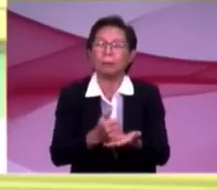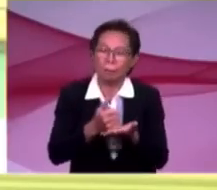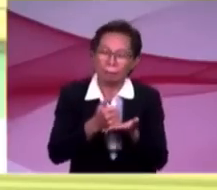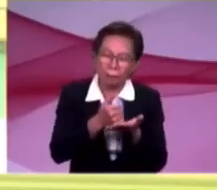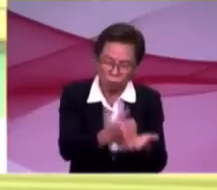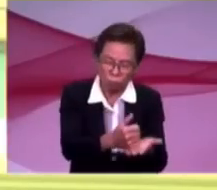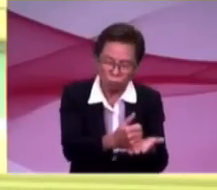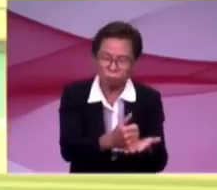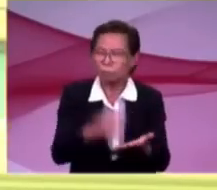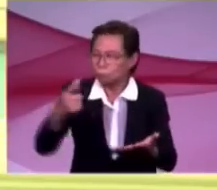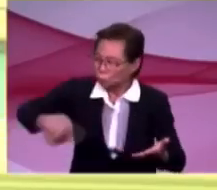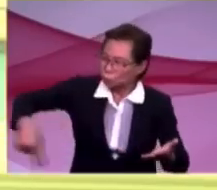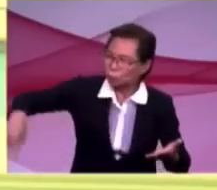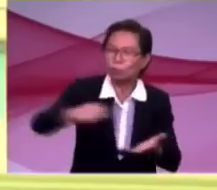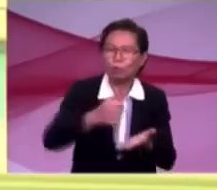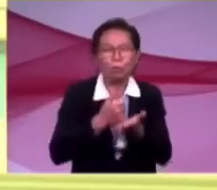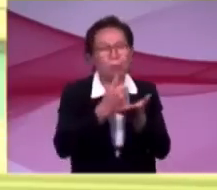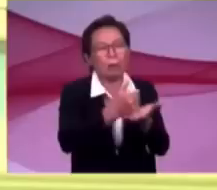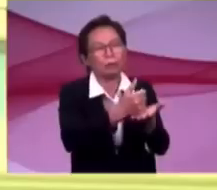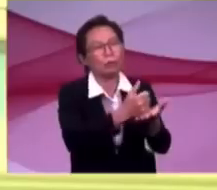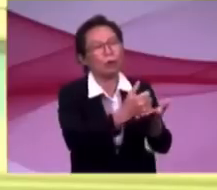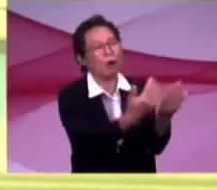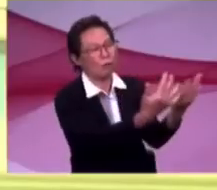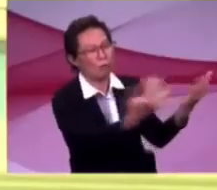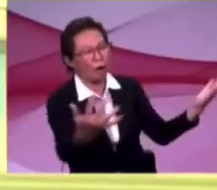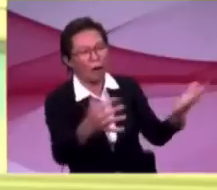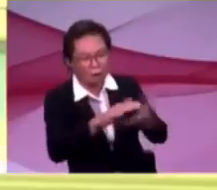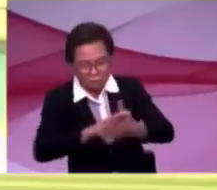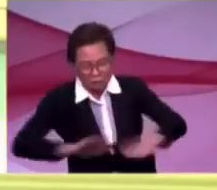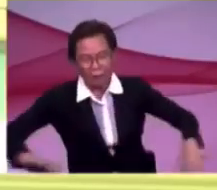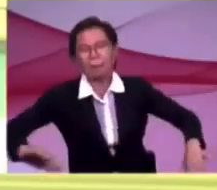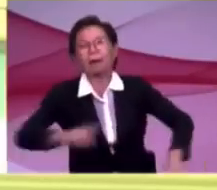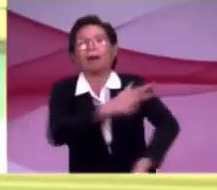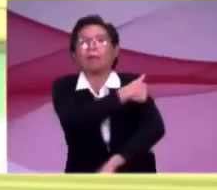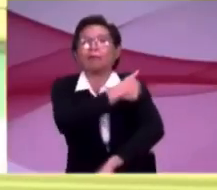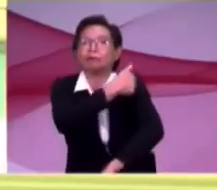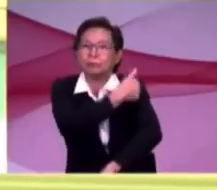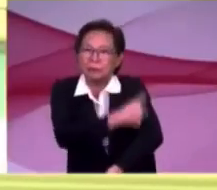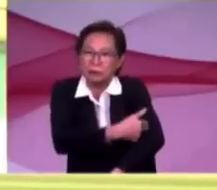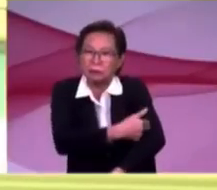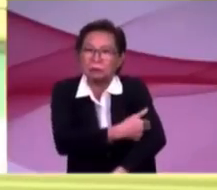bantulah frontliners kita menyelamatkan sistem kesihatan negara